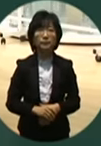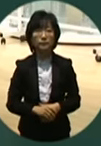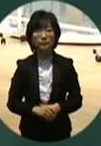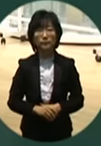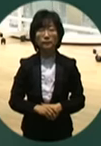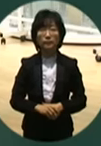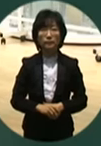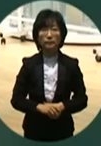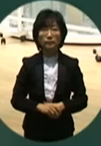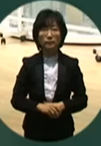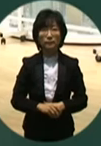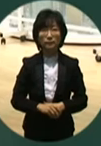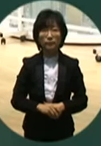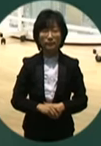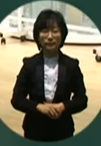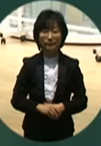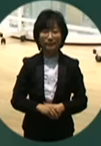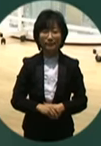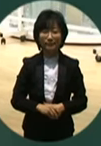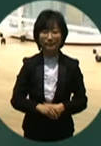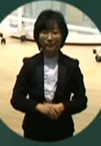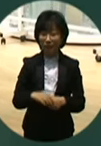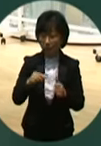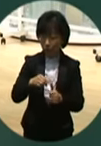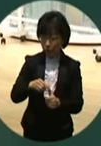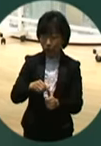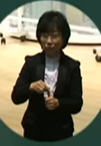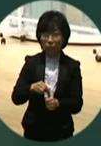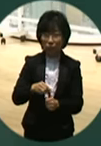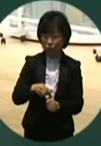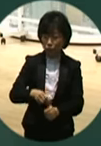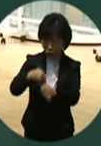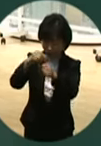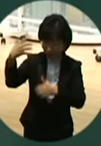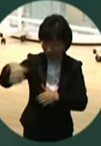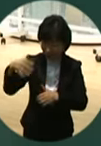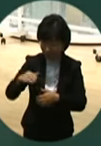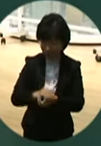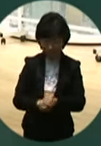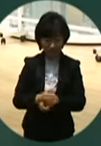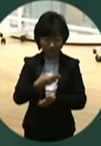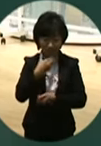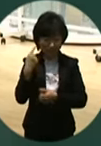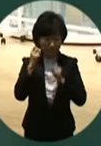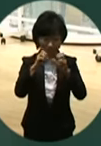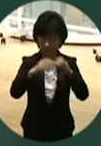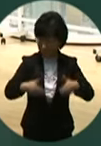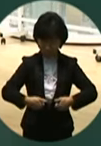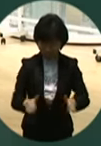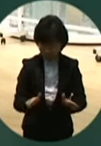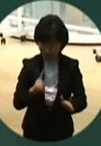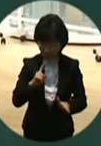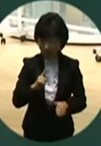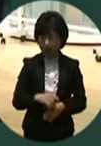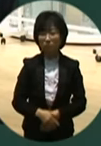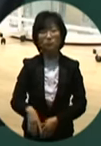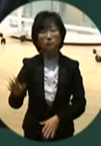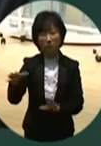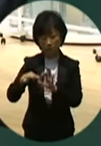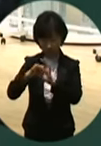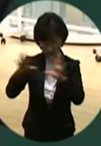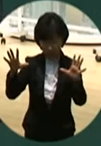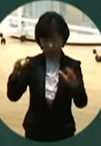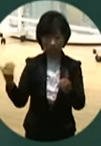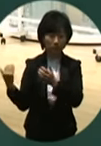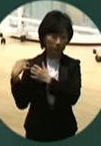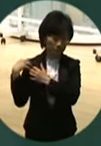그 구원받지 못한 사람, 복음 전할 필요 없다고 하는 사람들은 상관이 없습니다. 그냥. Of course, this has nothing to do with those people who are not saved, who